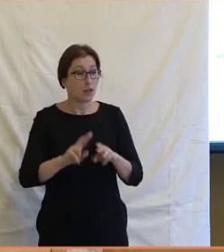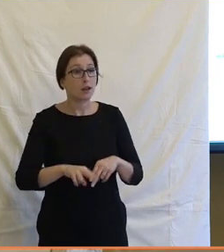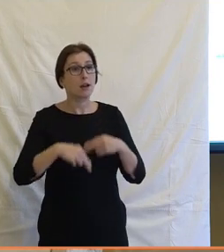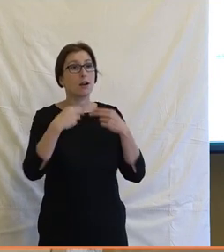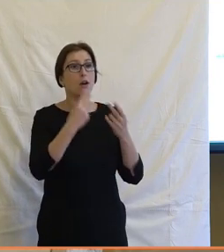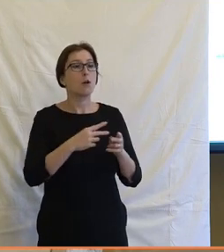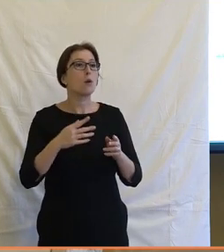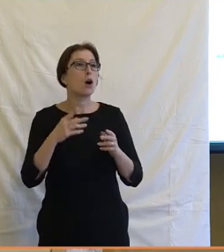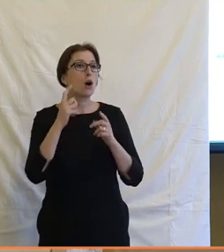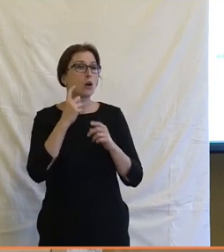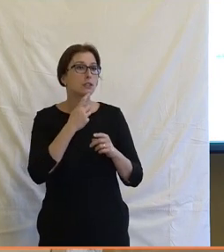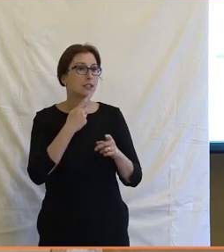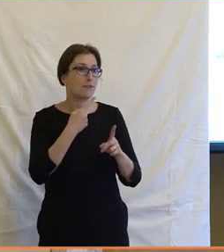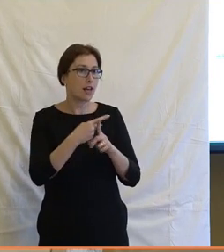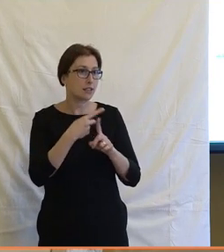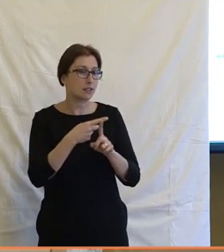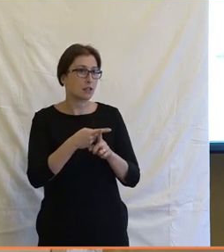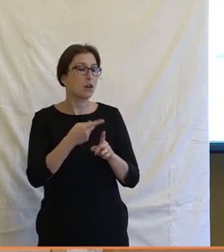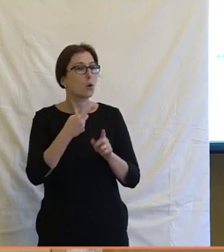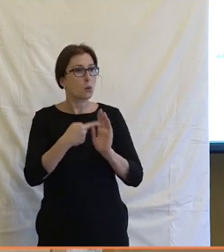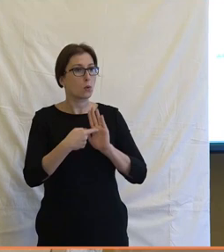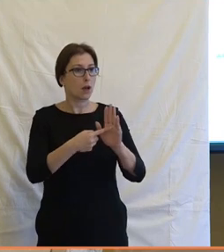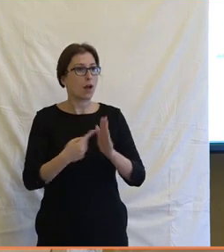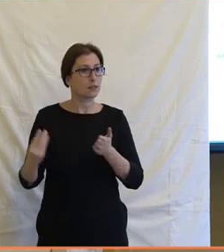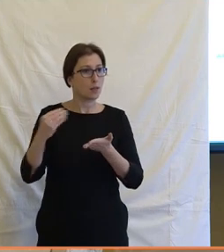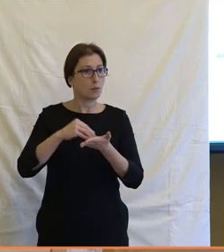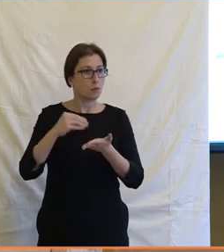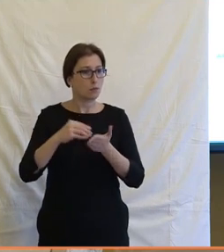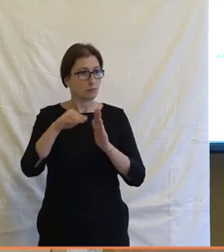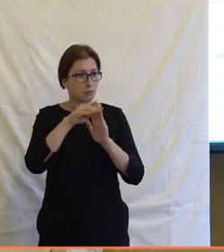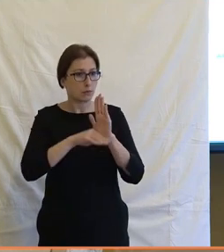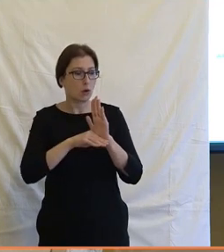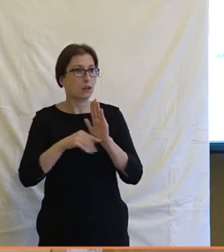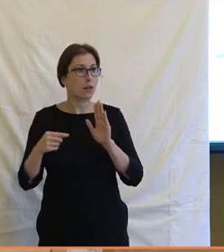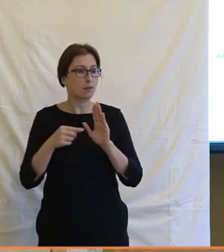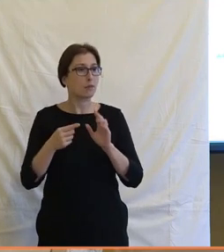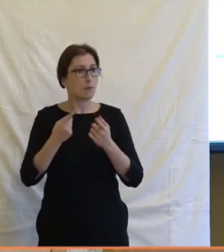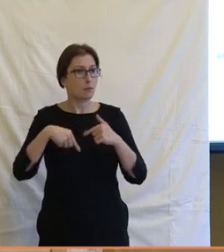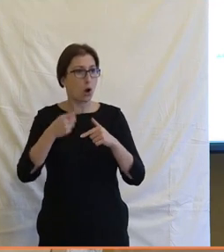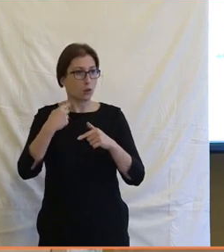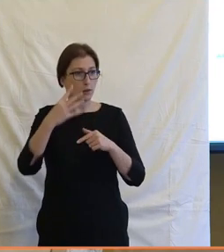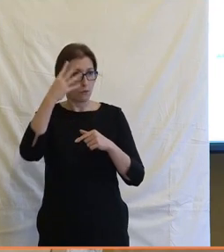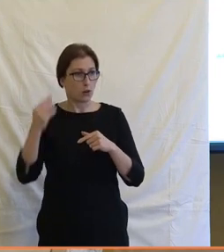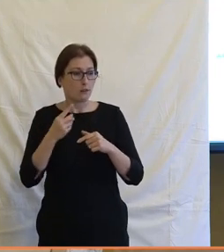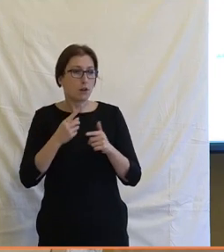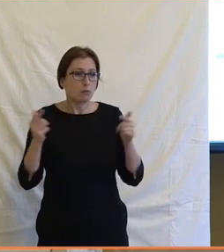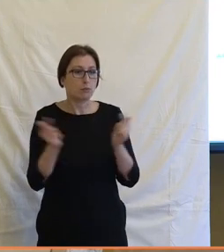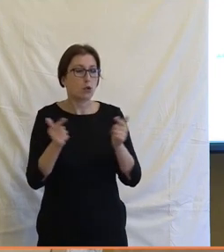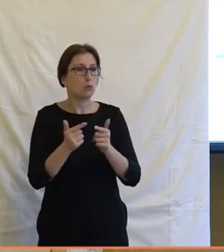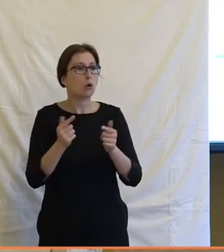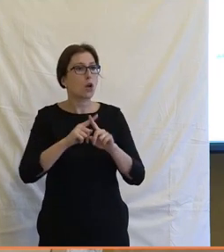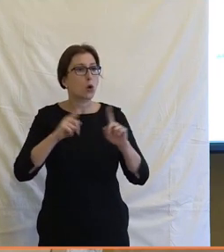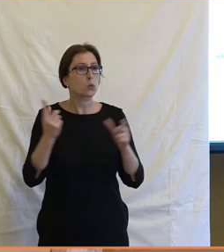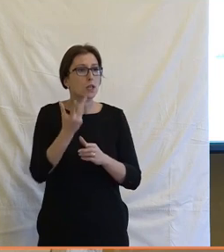také Honzovi Fenclovi za to, že nám představil program, který se snaží kloubit podnikání, startupy a sociální